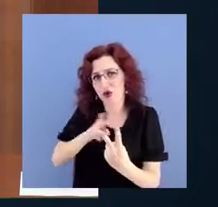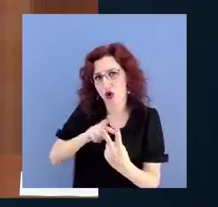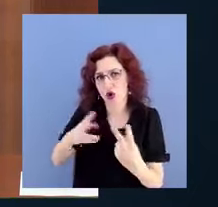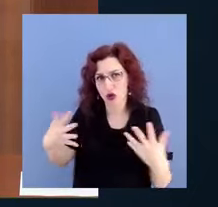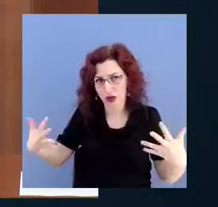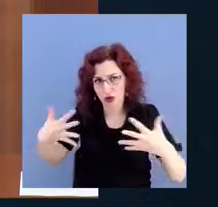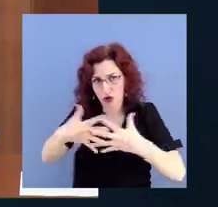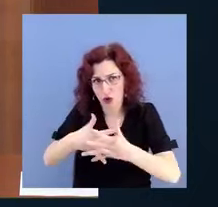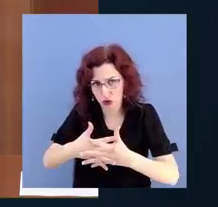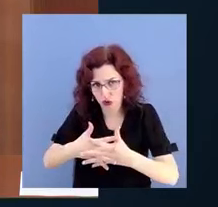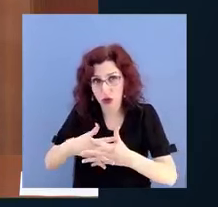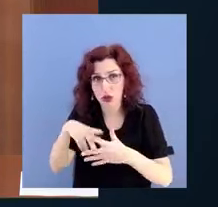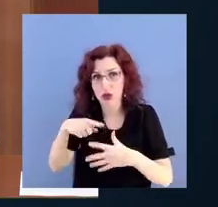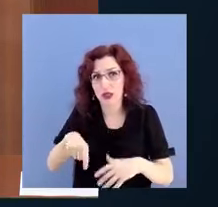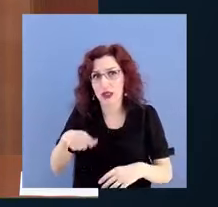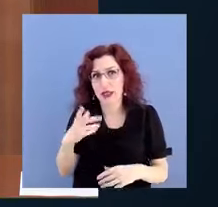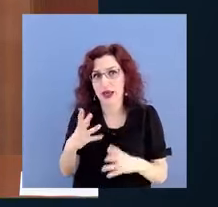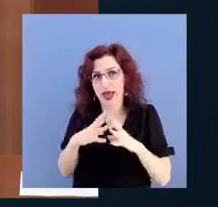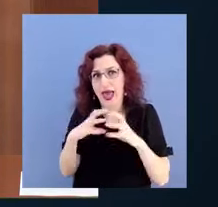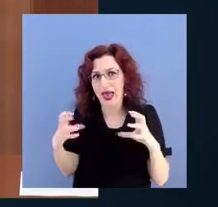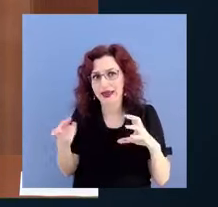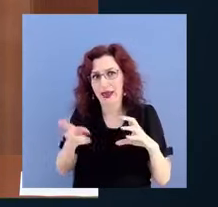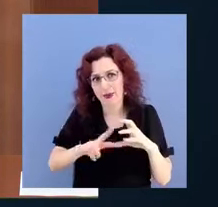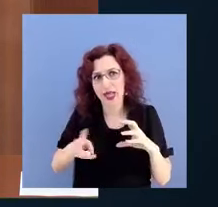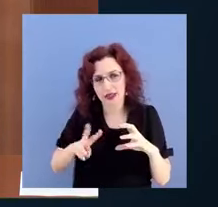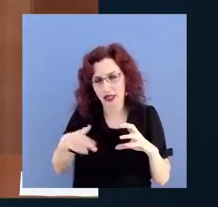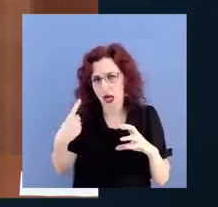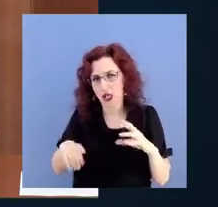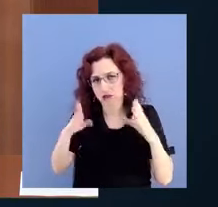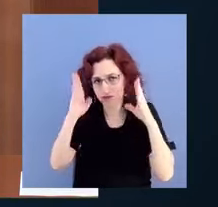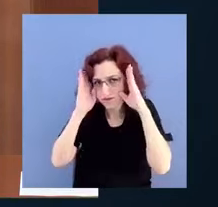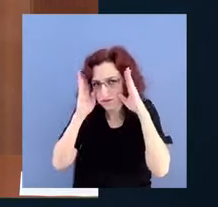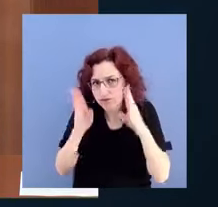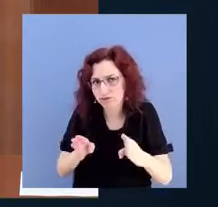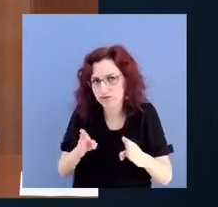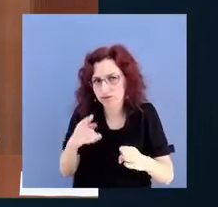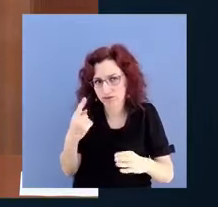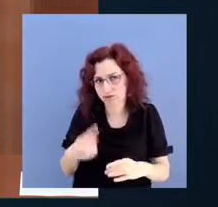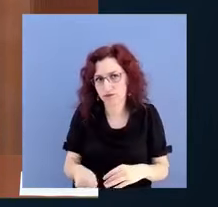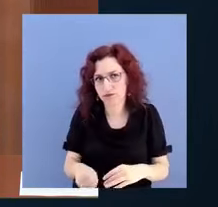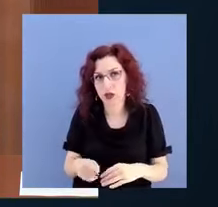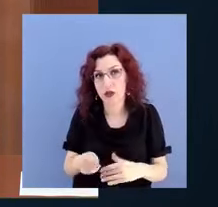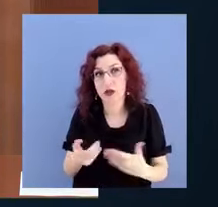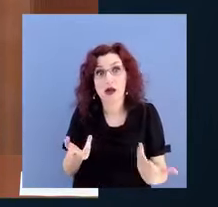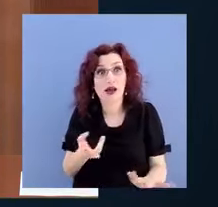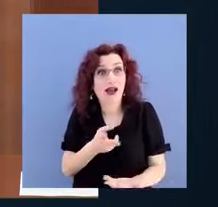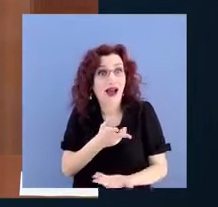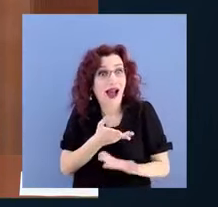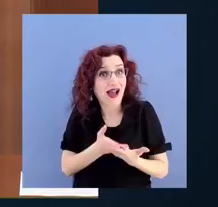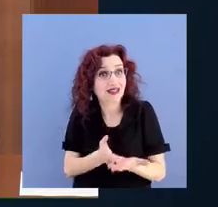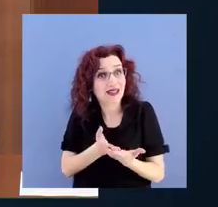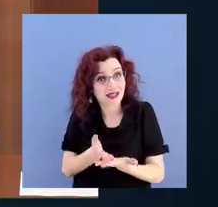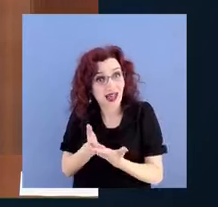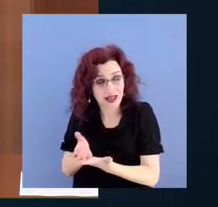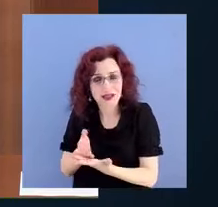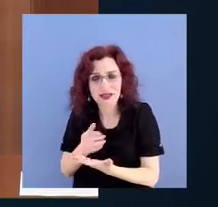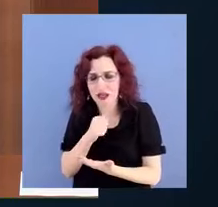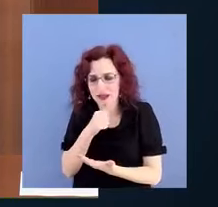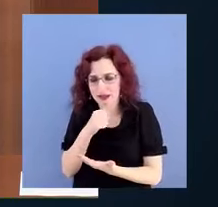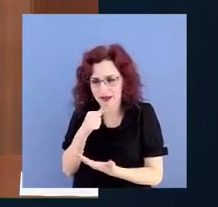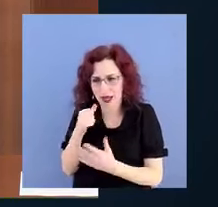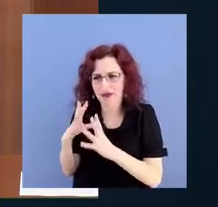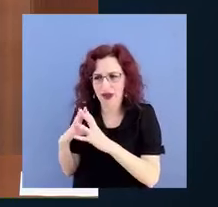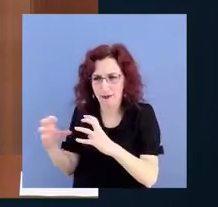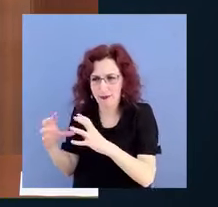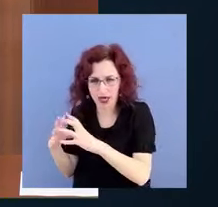difetto per cui come dire avere un tipo di assistenza che è utile per le imprese ma è utile anche per i lavoratori